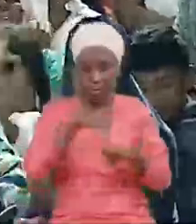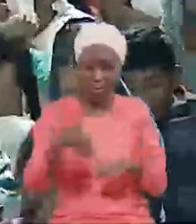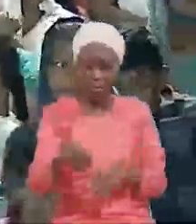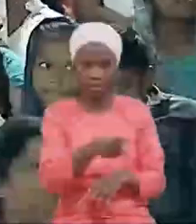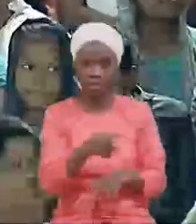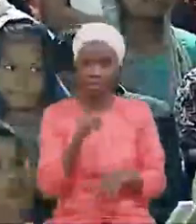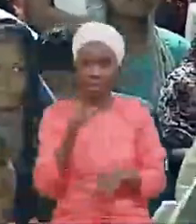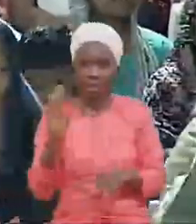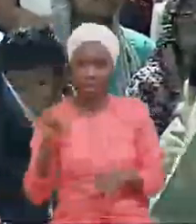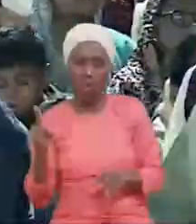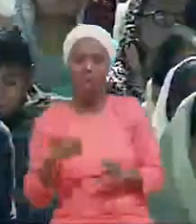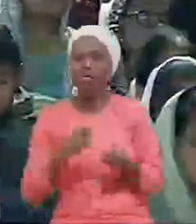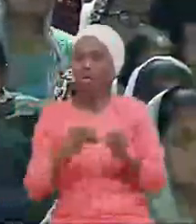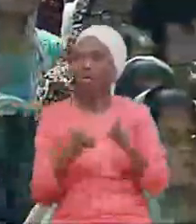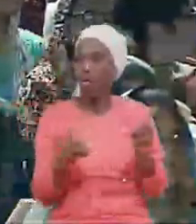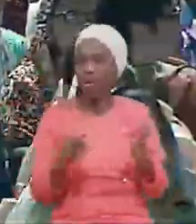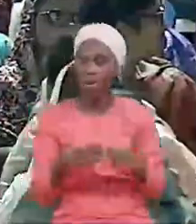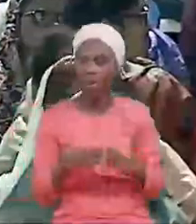1.